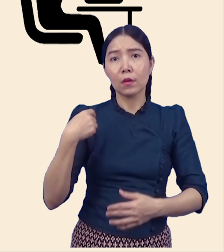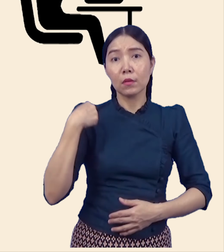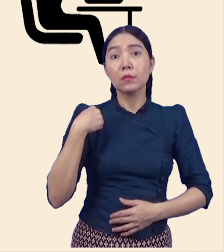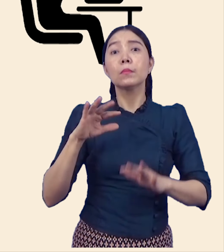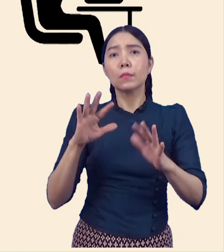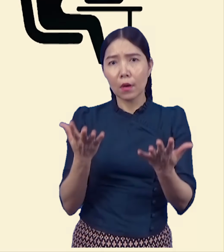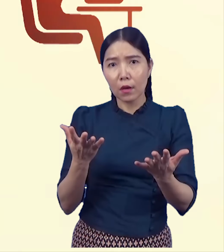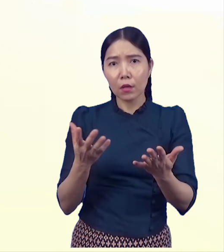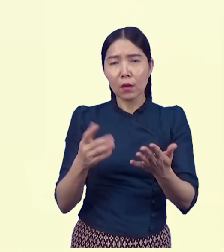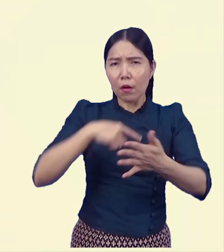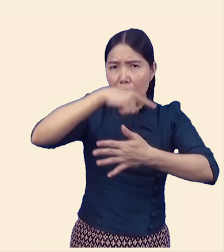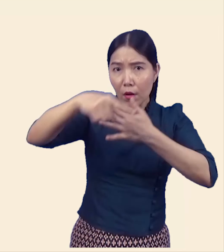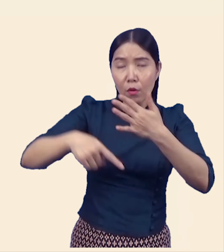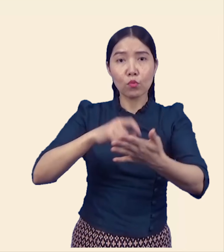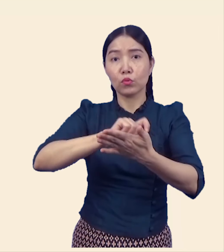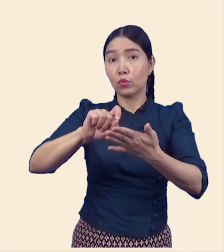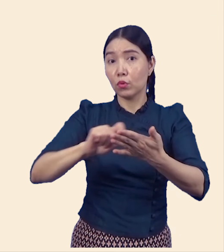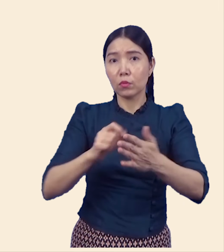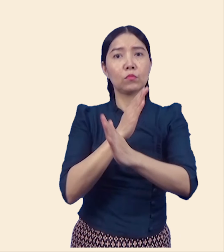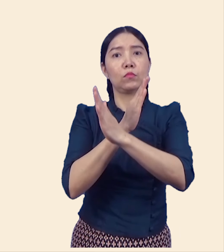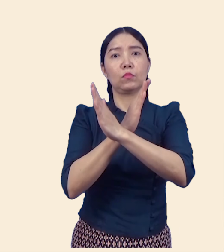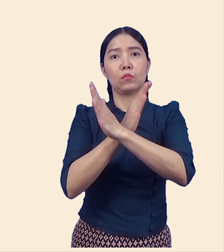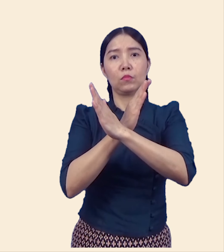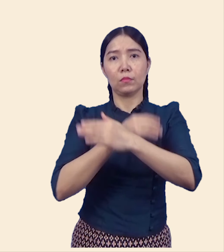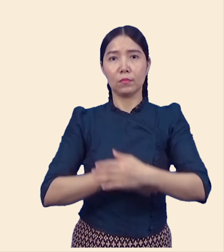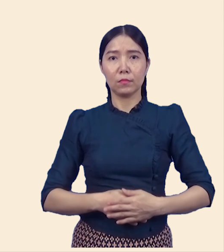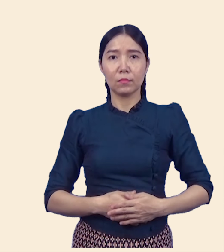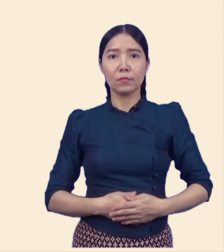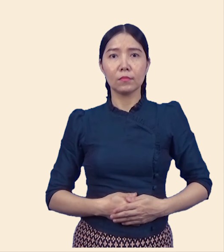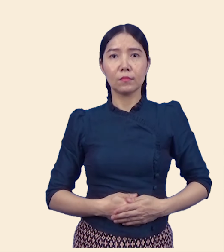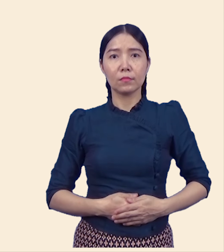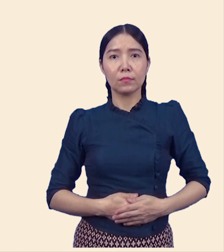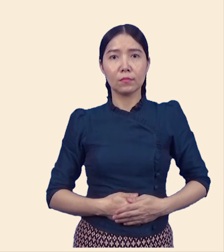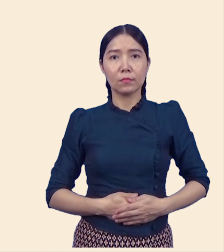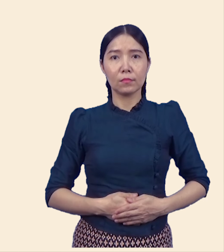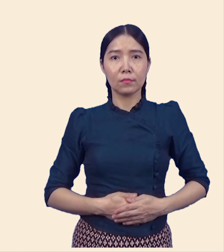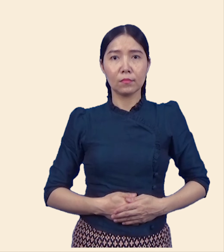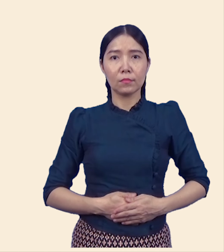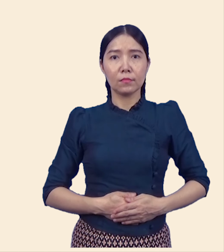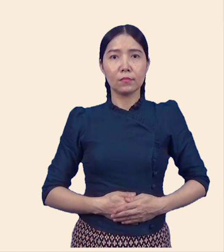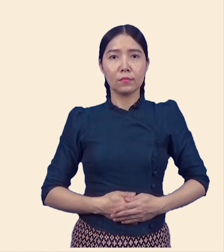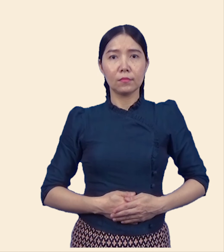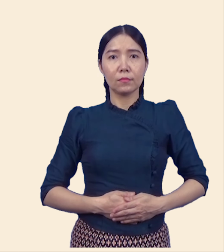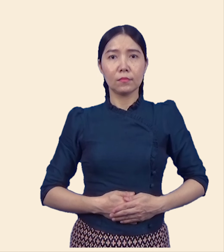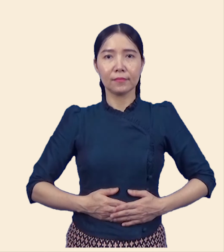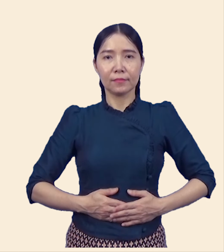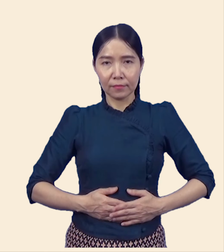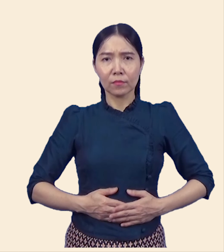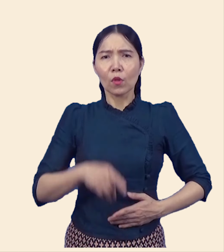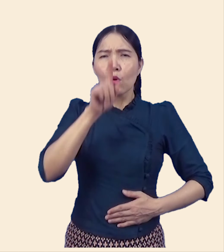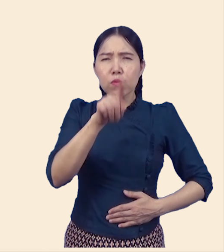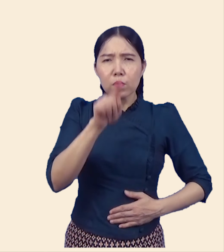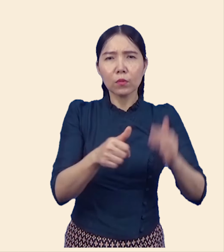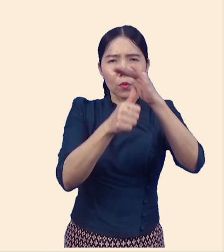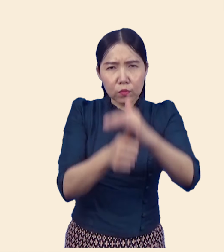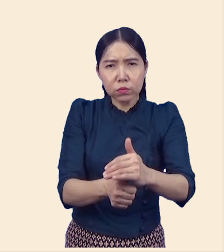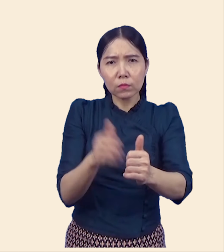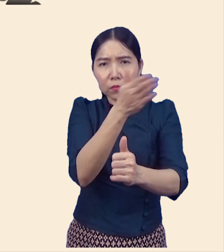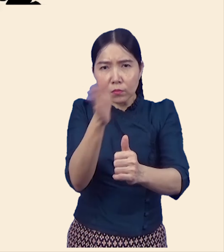က်စေနိုင်ပါသည ်အကျန်းဖတ်မှုဖြစ်စဉ်နှင့်ဆက်ဆက်ခြင်းမရှိသောအကျန်းဖတ်မှုမှလွတ်မြောက်လာသူနှင့်အကျန်းဖတ်သူ